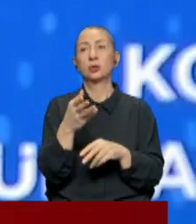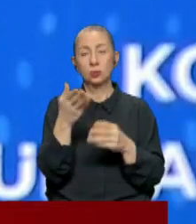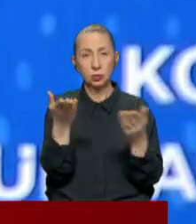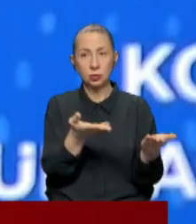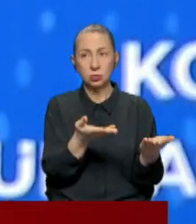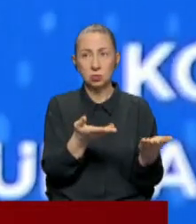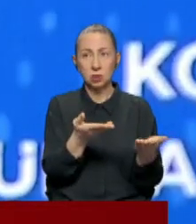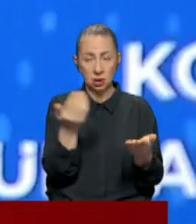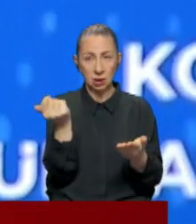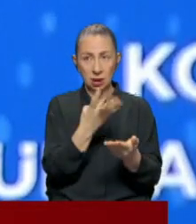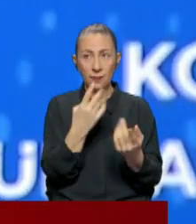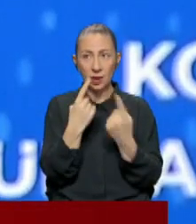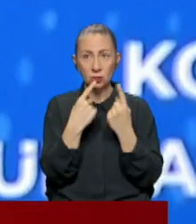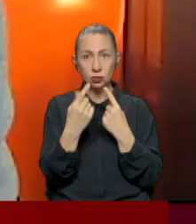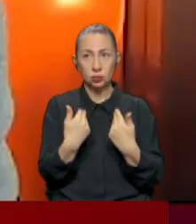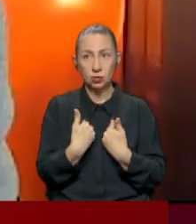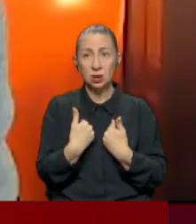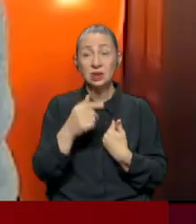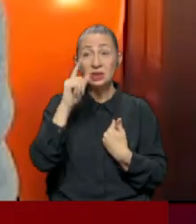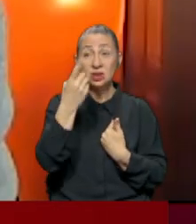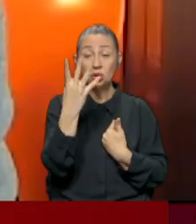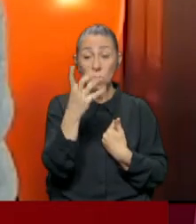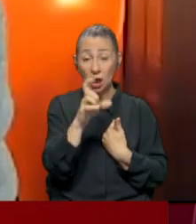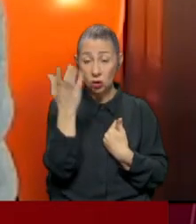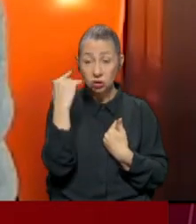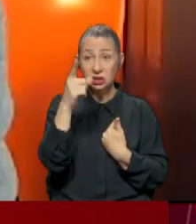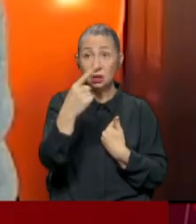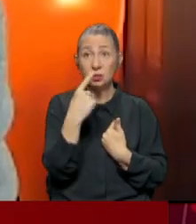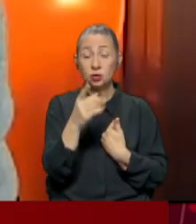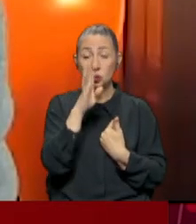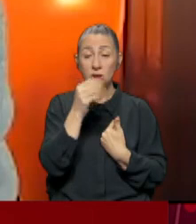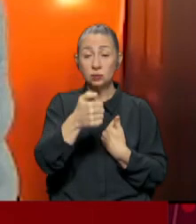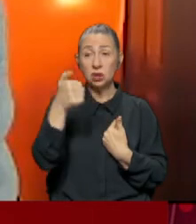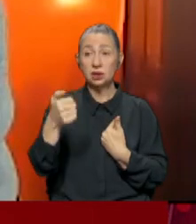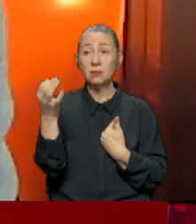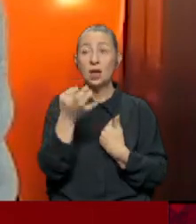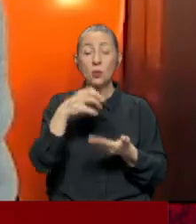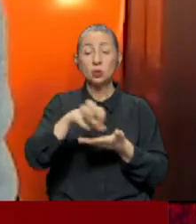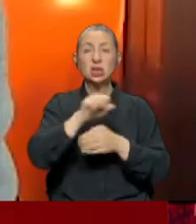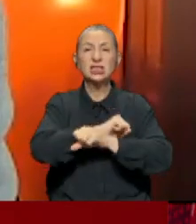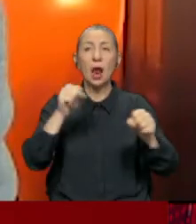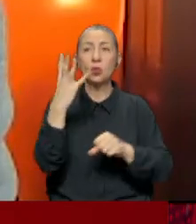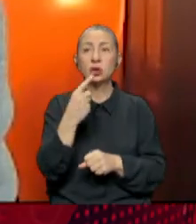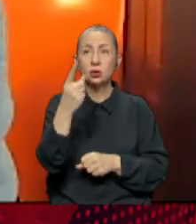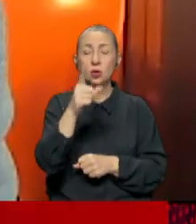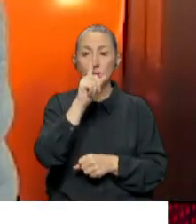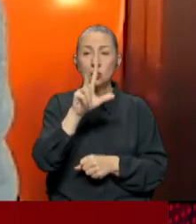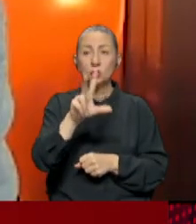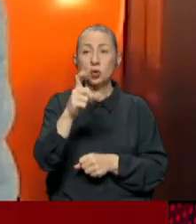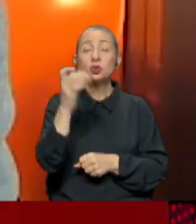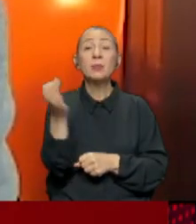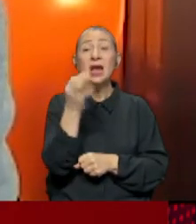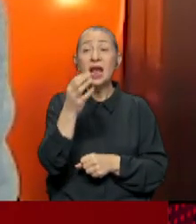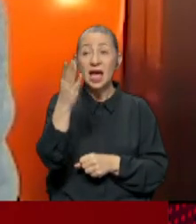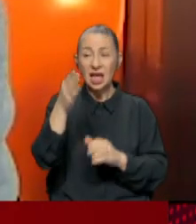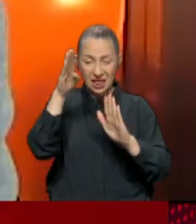Buyurun. Rakamlardan bahsediyoruz. Sadece 4 ay önce sen demişsin 466 milyar lira bütçe açığı olacak diye. 139 milyar